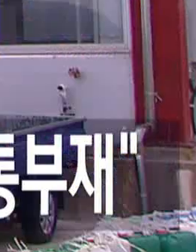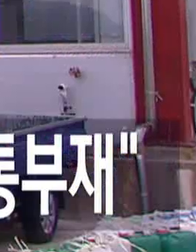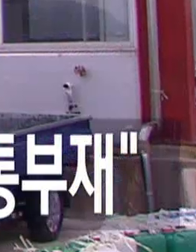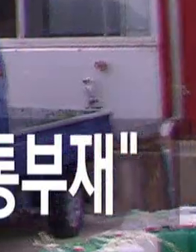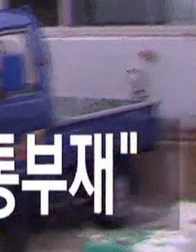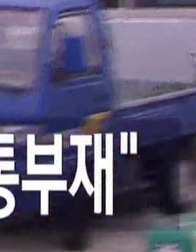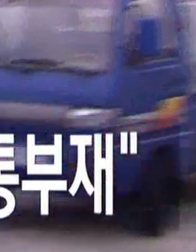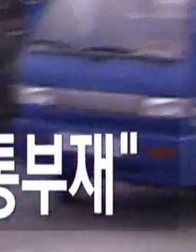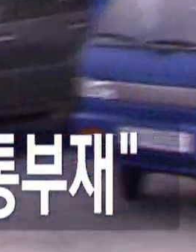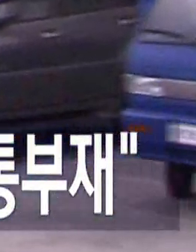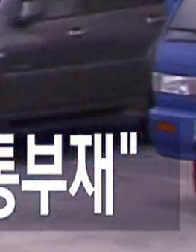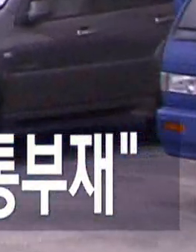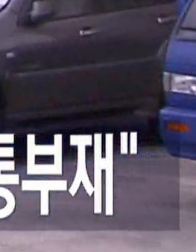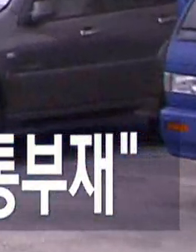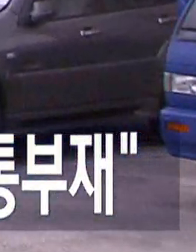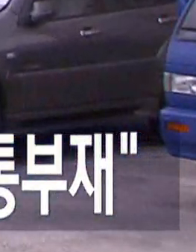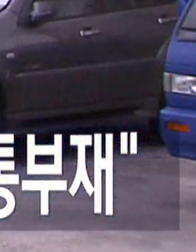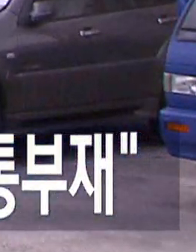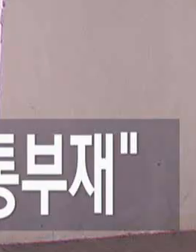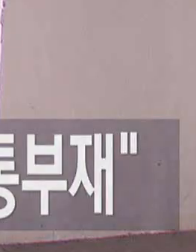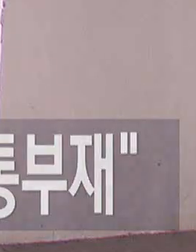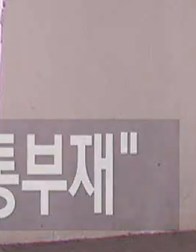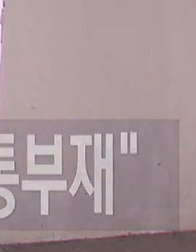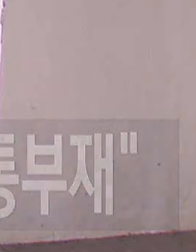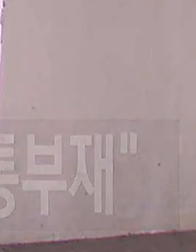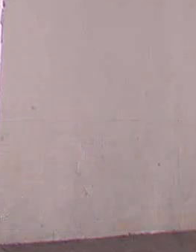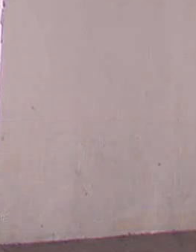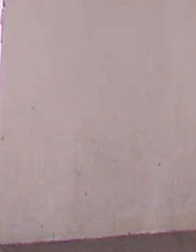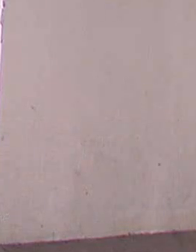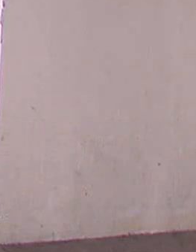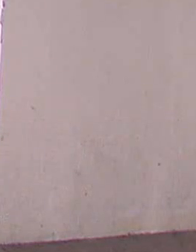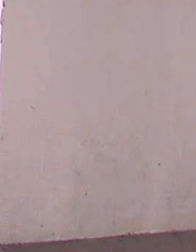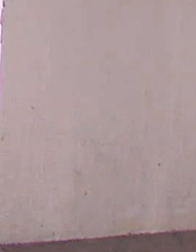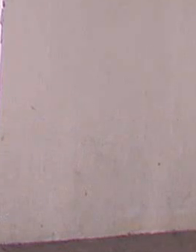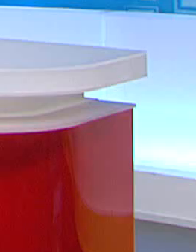의지가 부족해 문제 해결을 어렵게 만들고 있다고 지적했습니다.